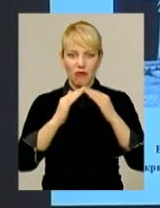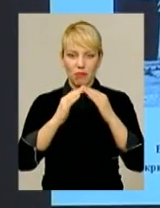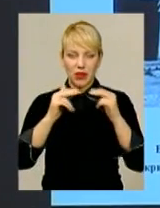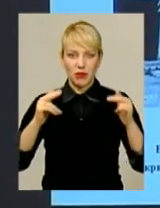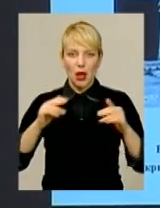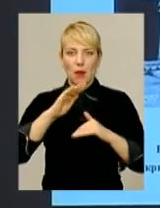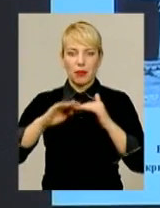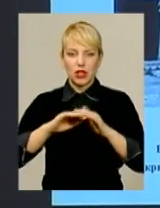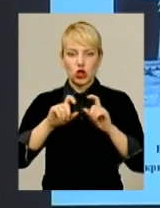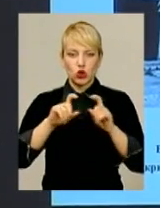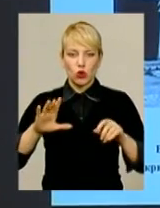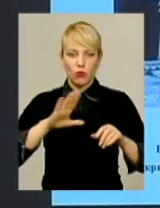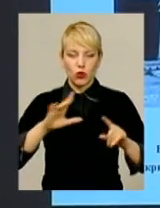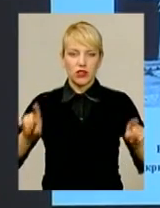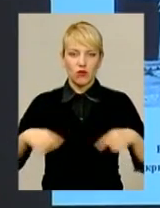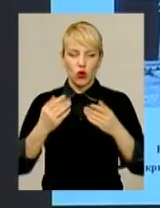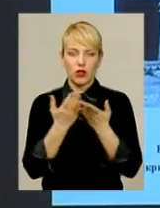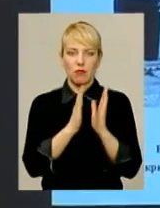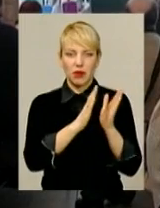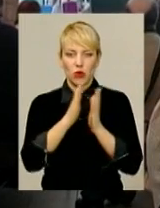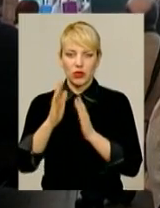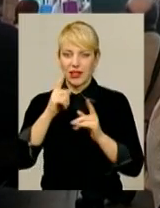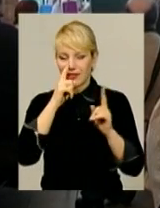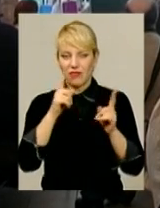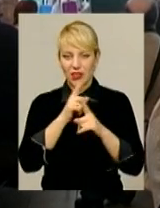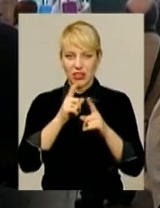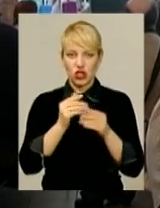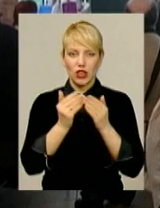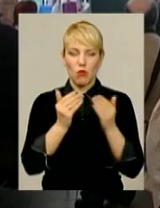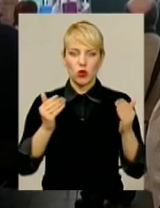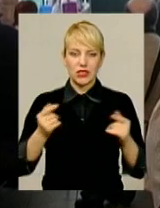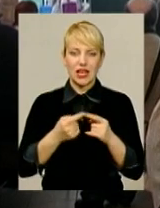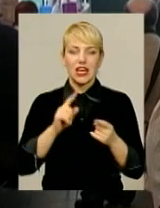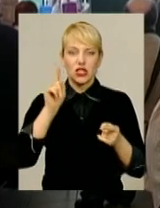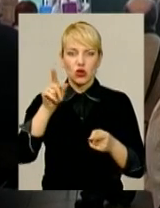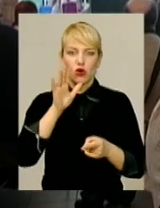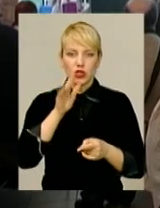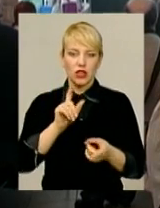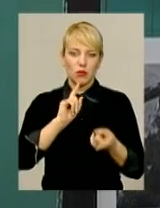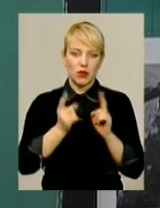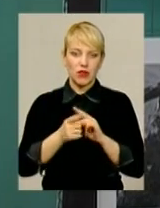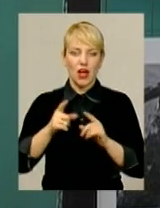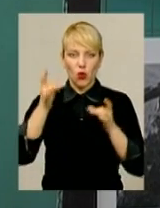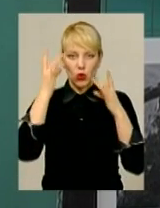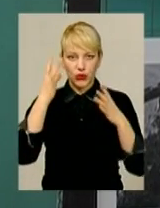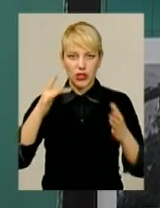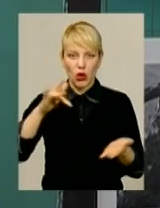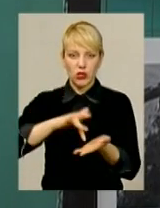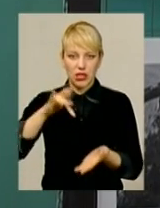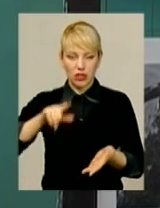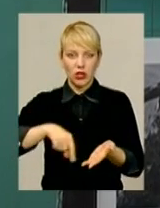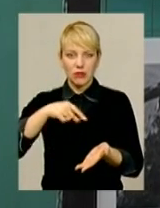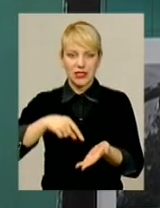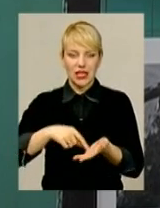під школу, тут було створено бібліотеку та невеличкий музей. З того часу фортеця перетворилася на культурний осередок містечка. Однак